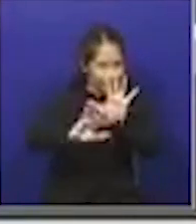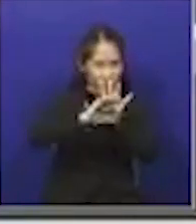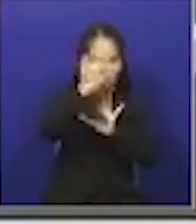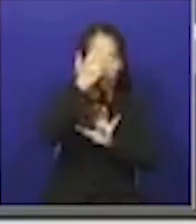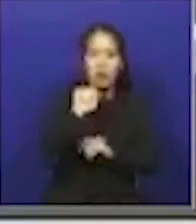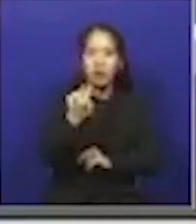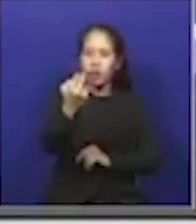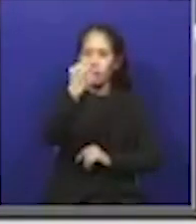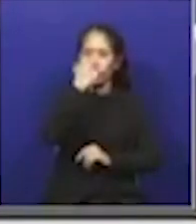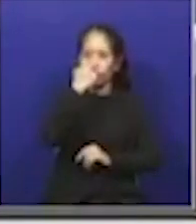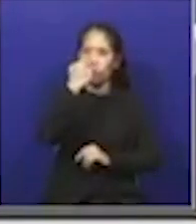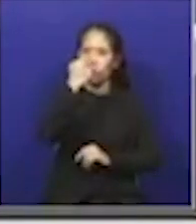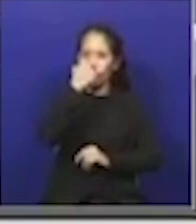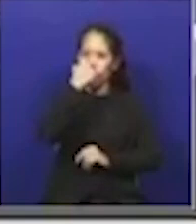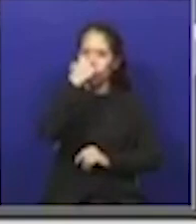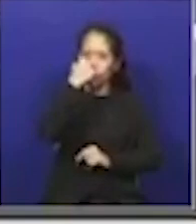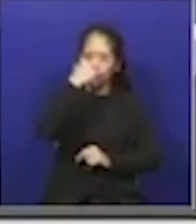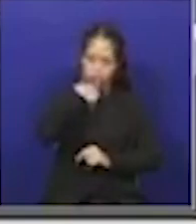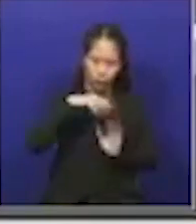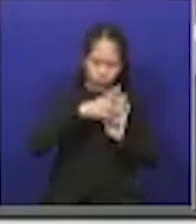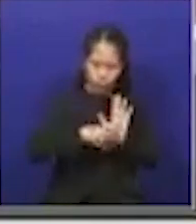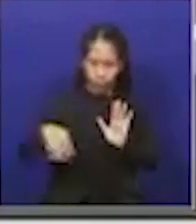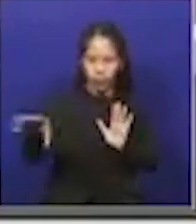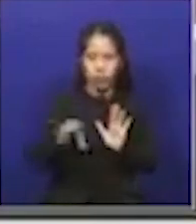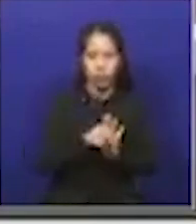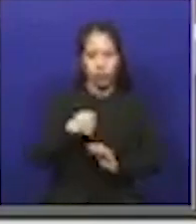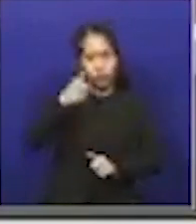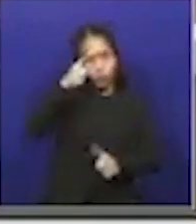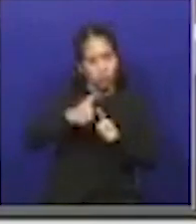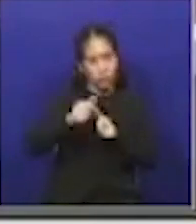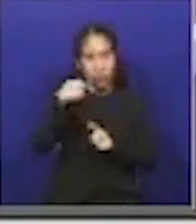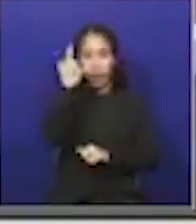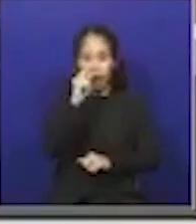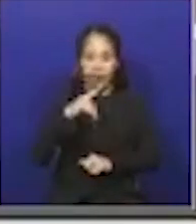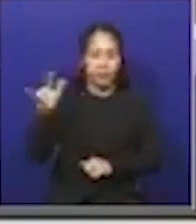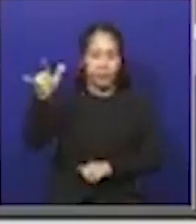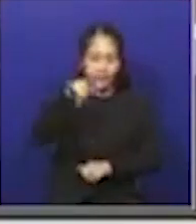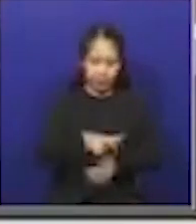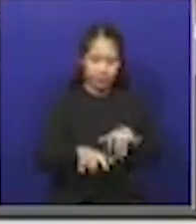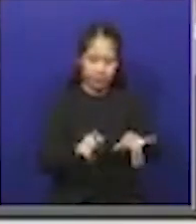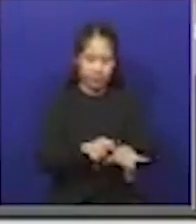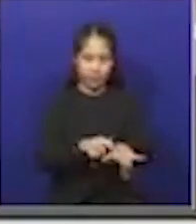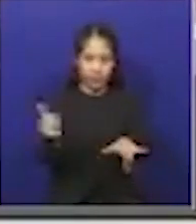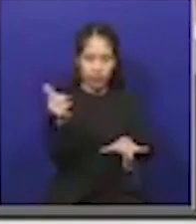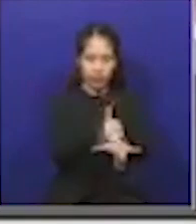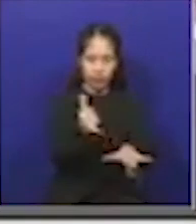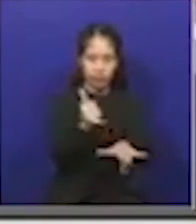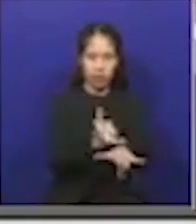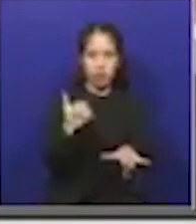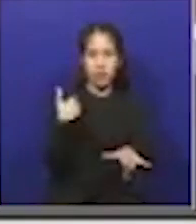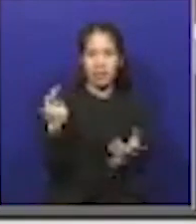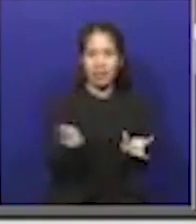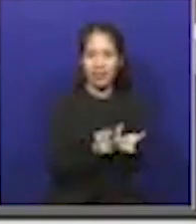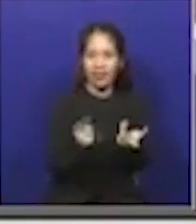ดกันทางหายใจผมจำได้ว่าคนขึ้นเครื่องบินเนี่ยจะมีการนับว่า4แ